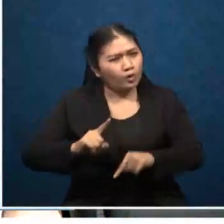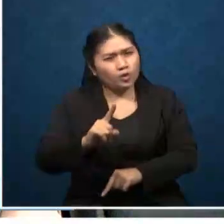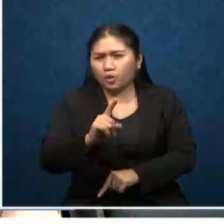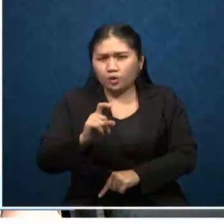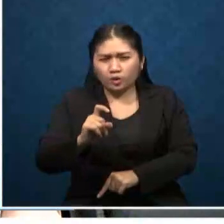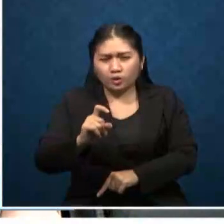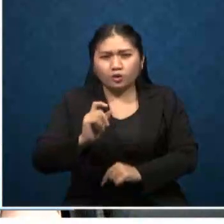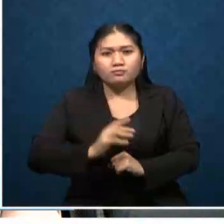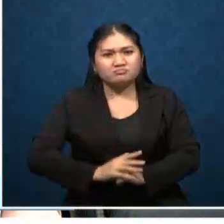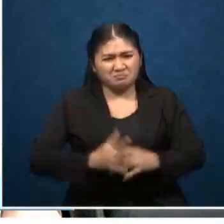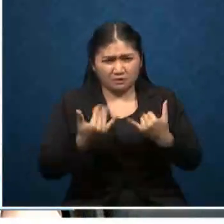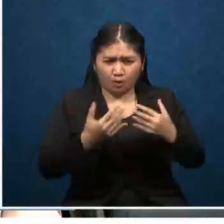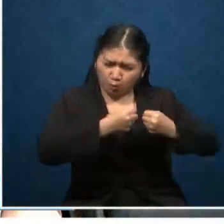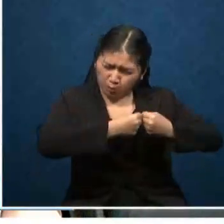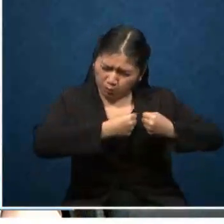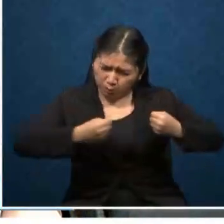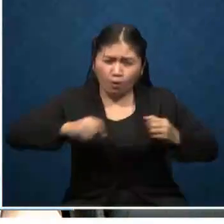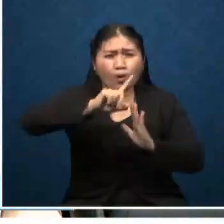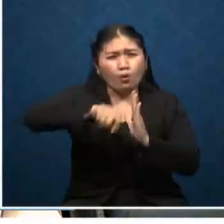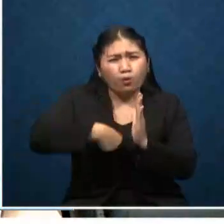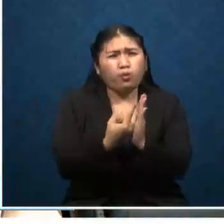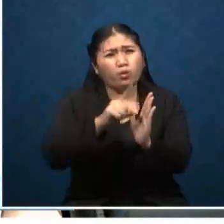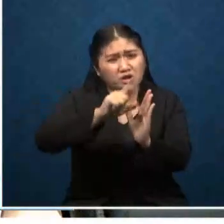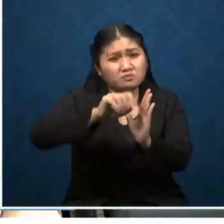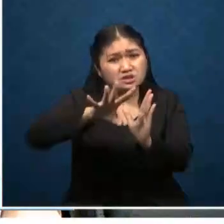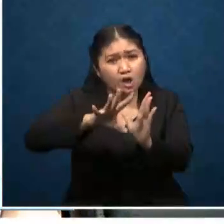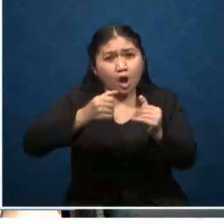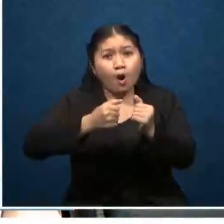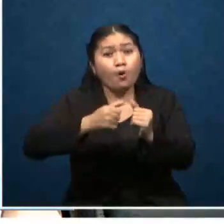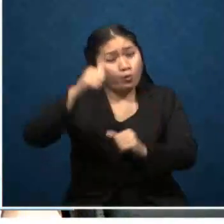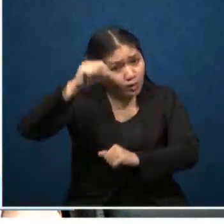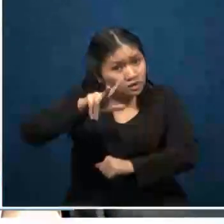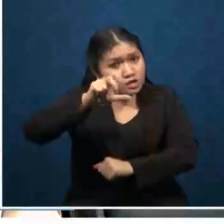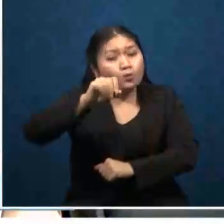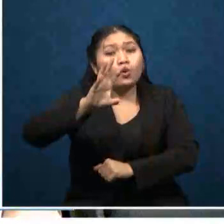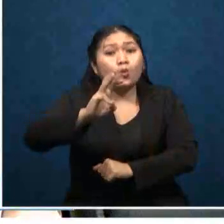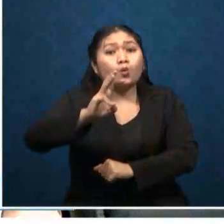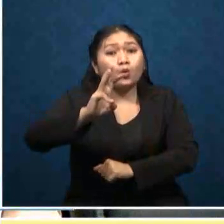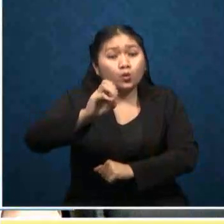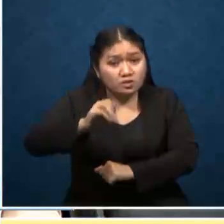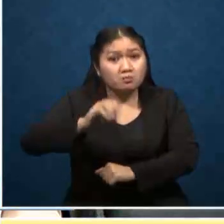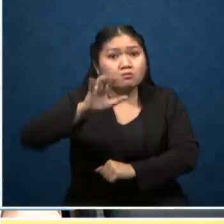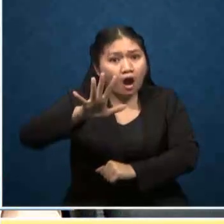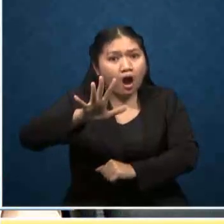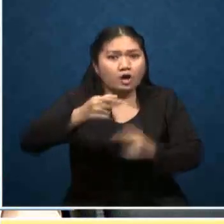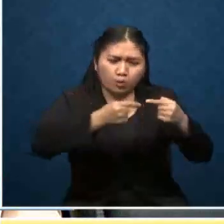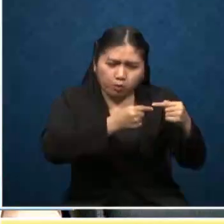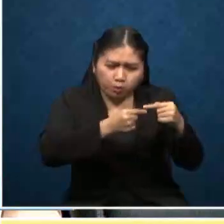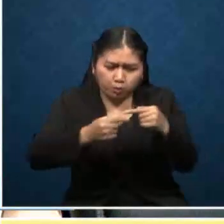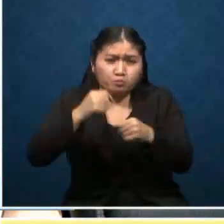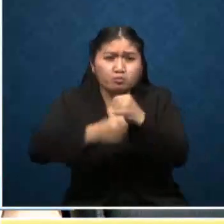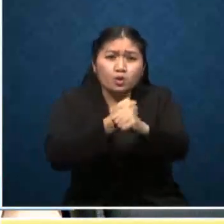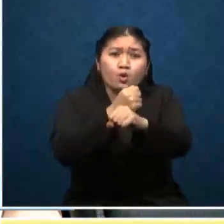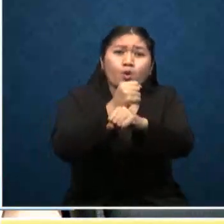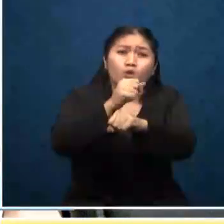นี่เยอะๆ ตลอด 24 ชั่วโมง365 วันต่เนื่องกัน 6-2ปี 6-2 ป